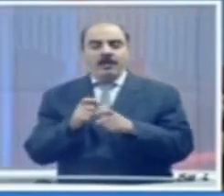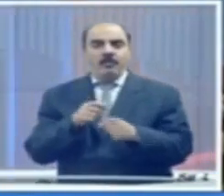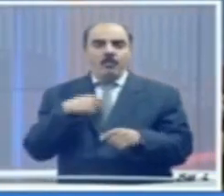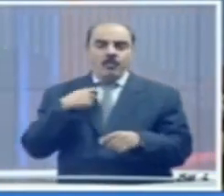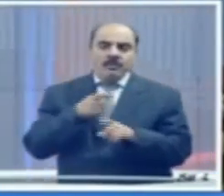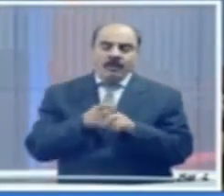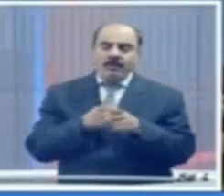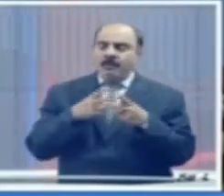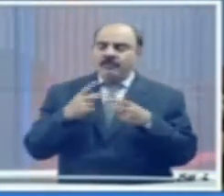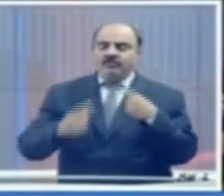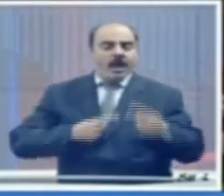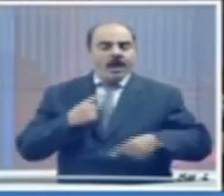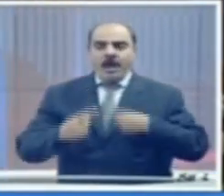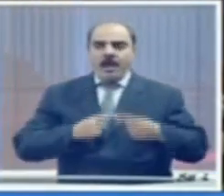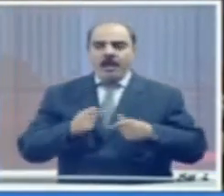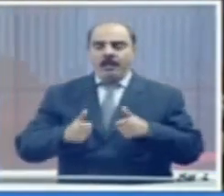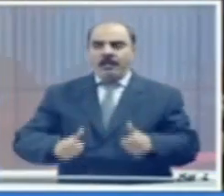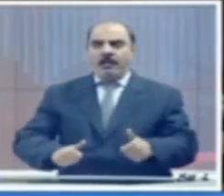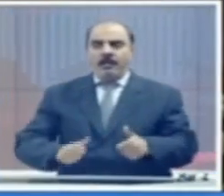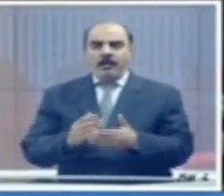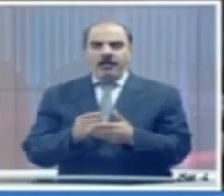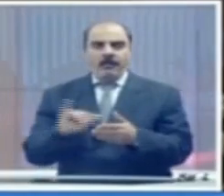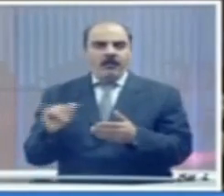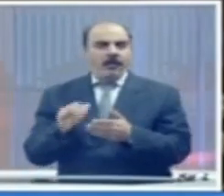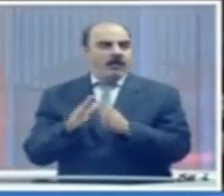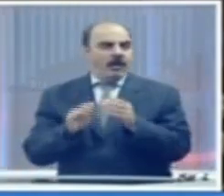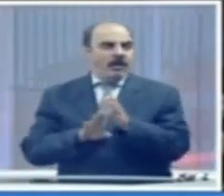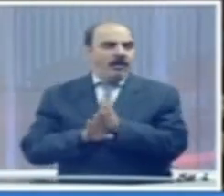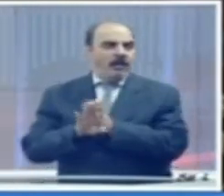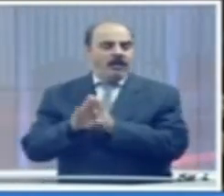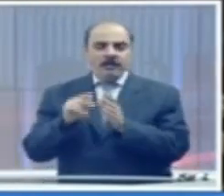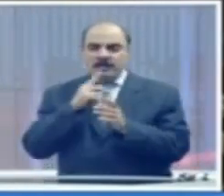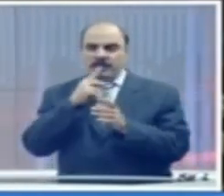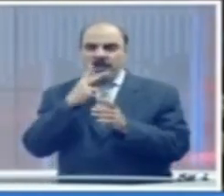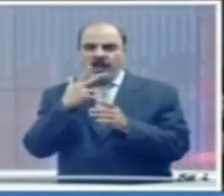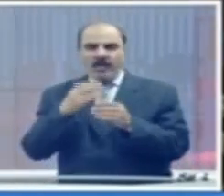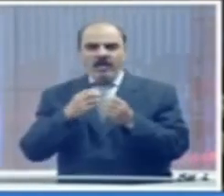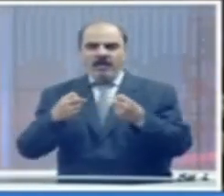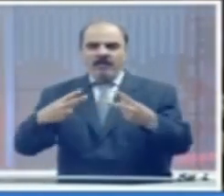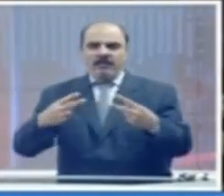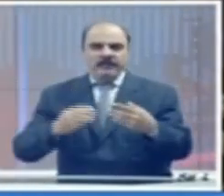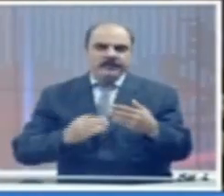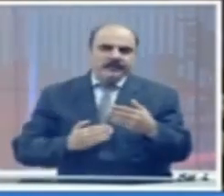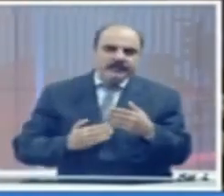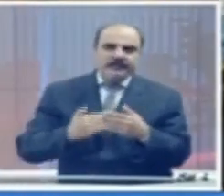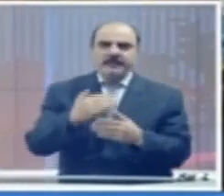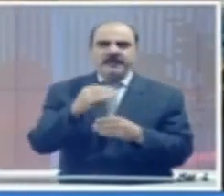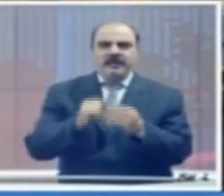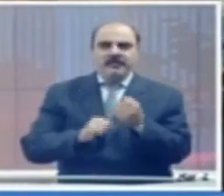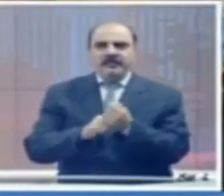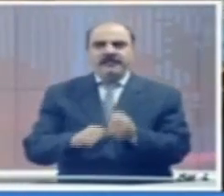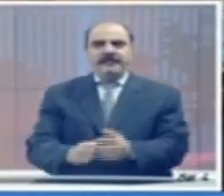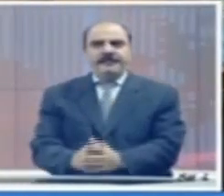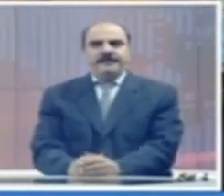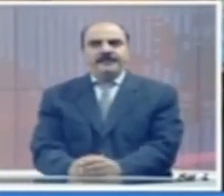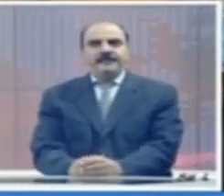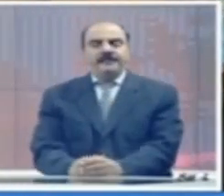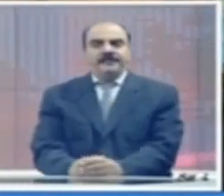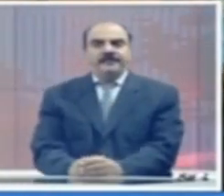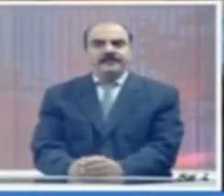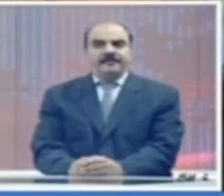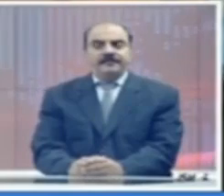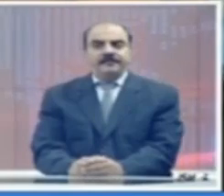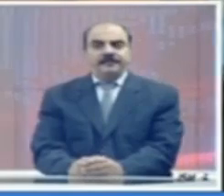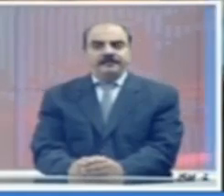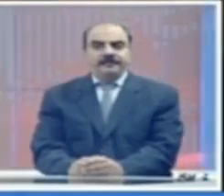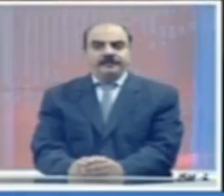الوزارات، كله شغال في هذا المجال. واعتقد ان مصر في خلال سنتين ثلاثه بالكثير قوي هتكون من الدول الرائده في هذا المجال. عندنا عدد